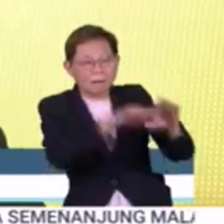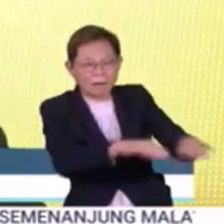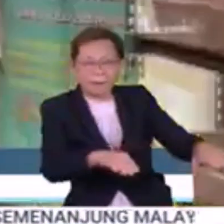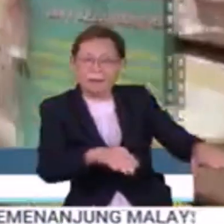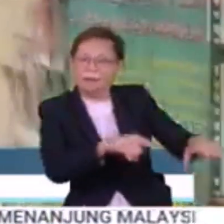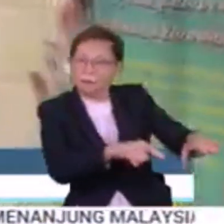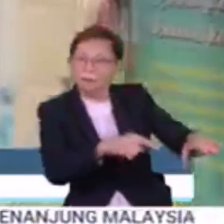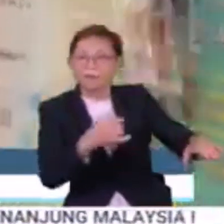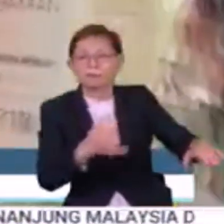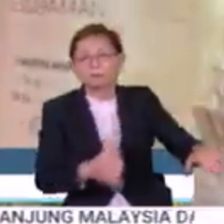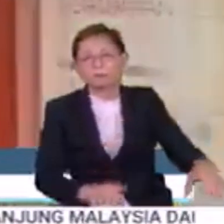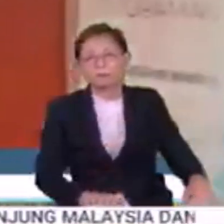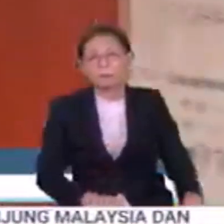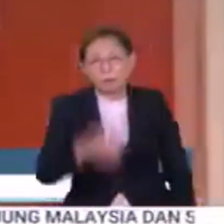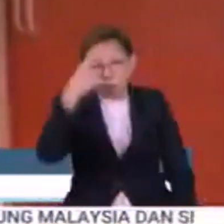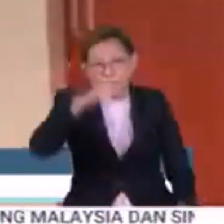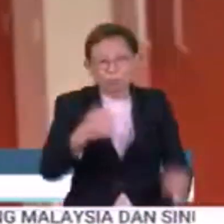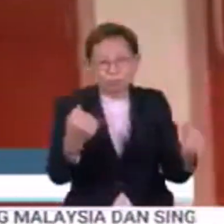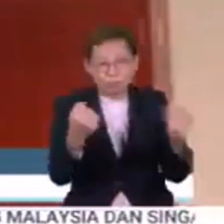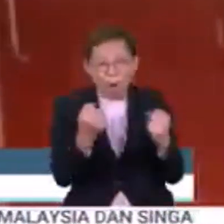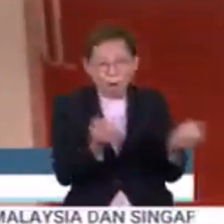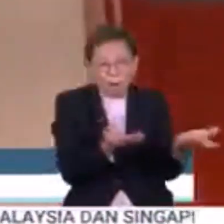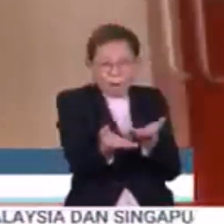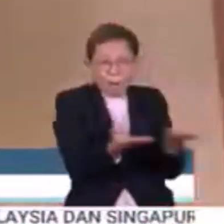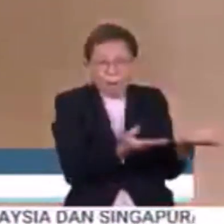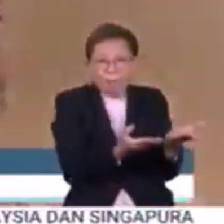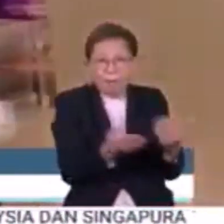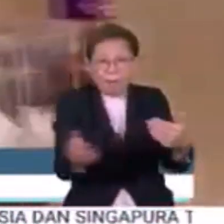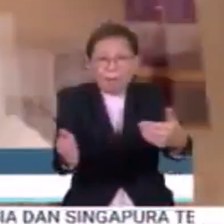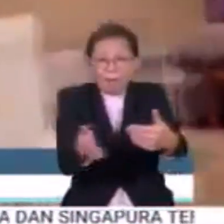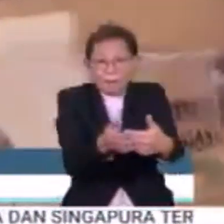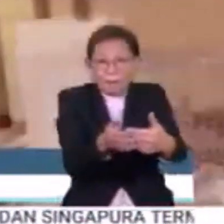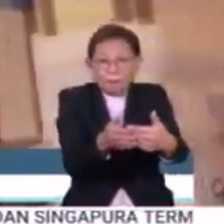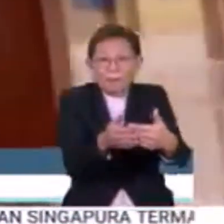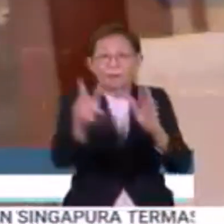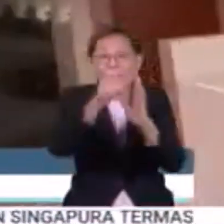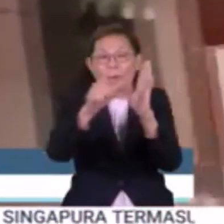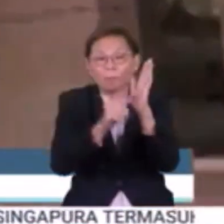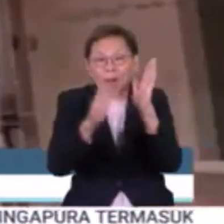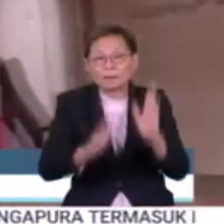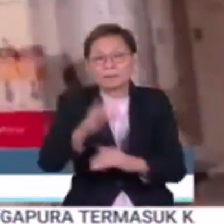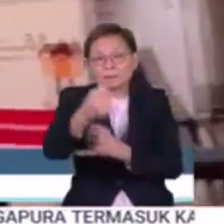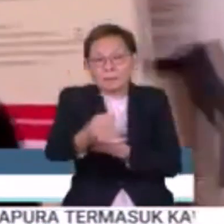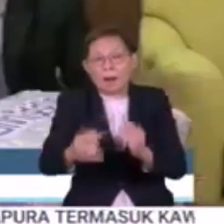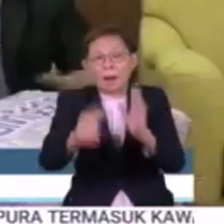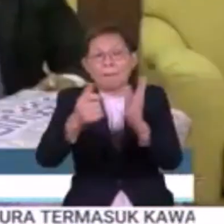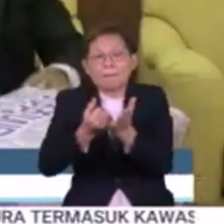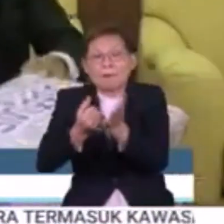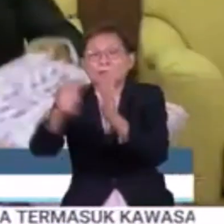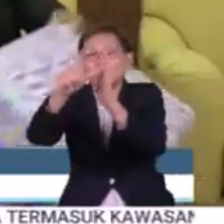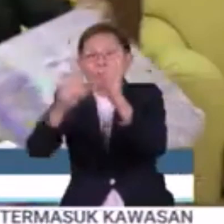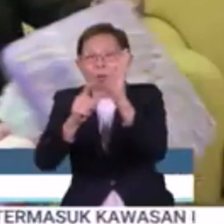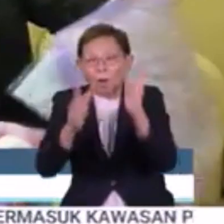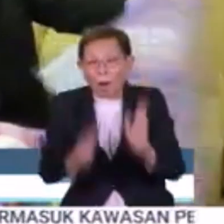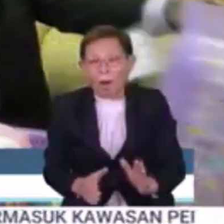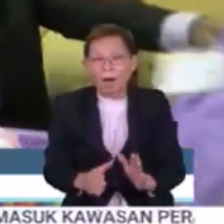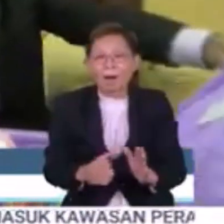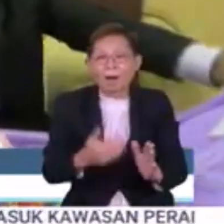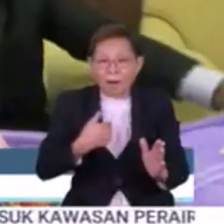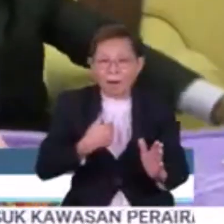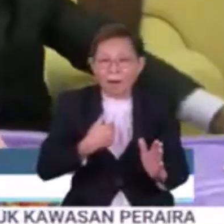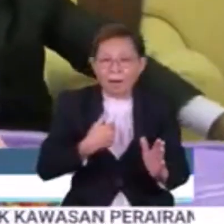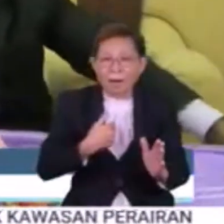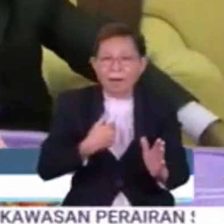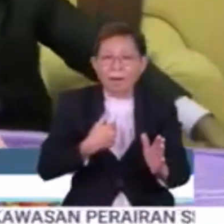tersebut. Bagi memantapkan khidmat pendamping guaman, Jabatan Bantuan Guaman melancarkan kit pendamping guaman